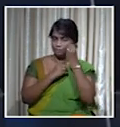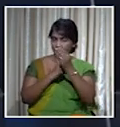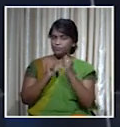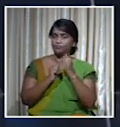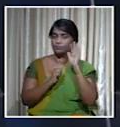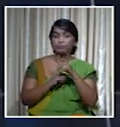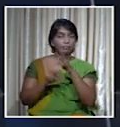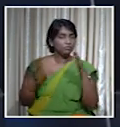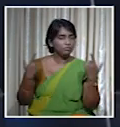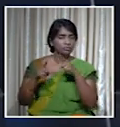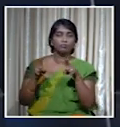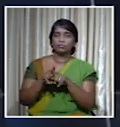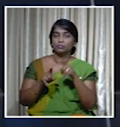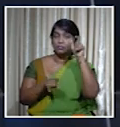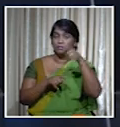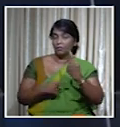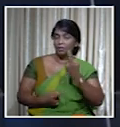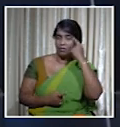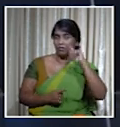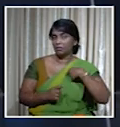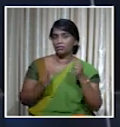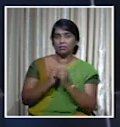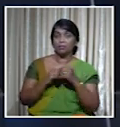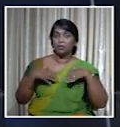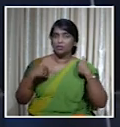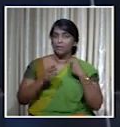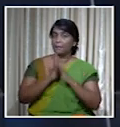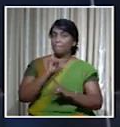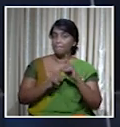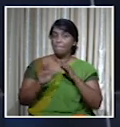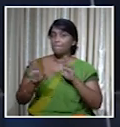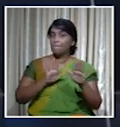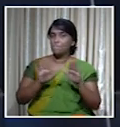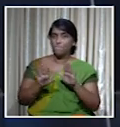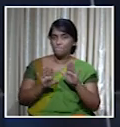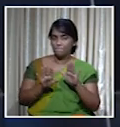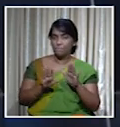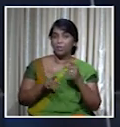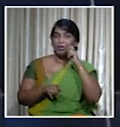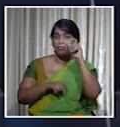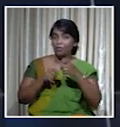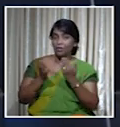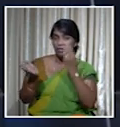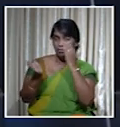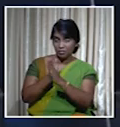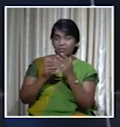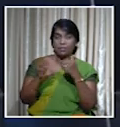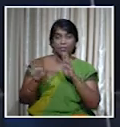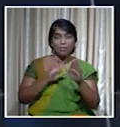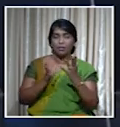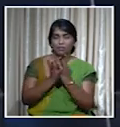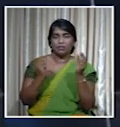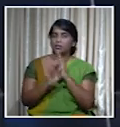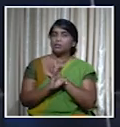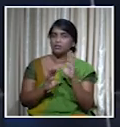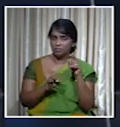කරන්න එහෙම නැතුව එක එක්කෙනාගේ උමනාවන් වෙනුවෙන් සෞඛ්‍ය අමාත්‍යංශයේ පාලනය මහජනතාව වෙනුවෙන් තියෙන පාලනය නැති